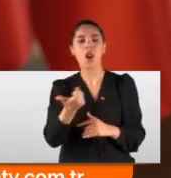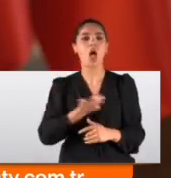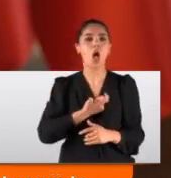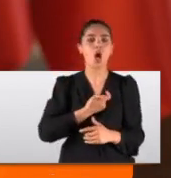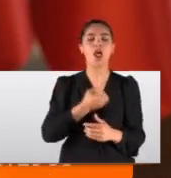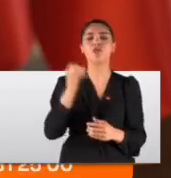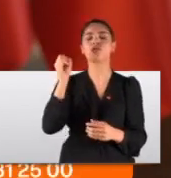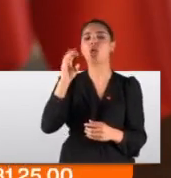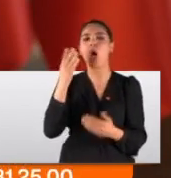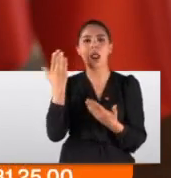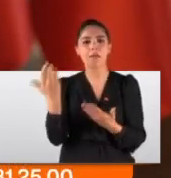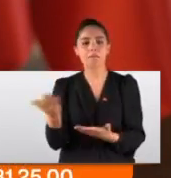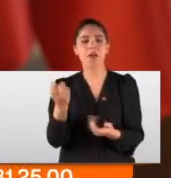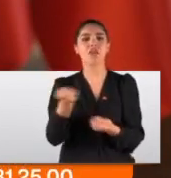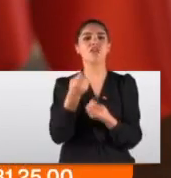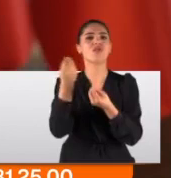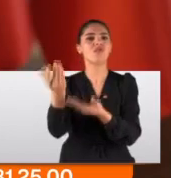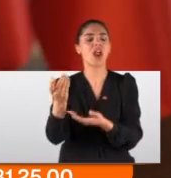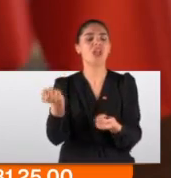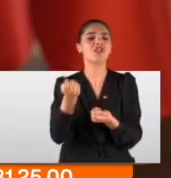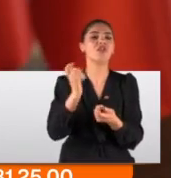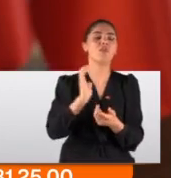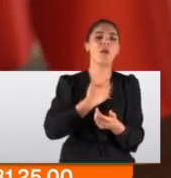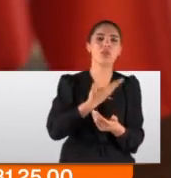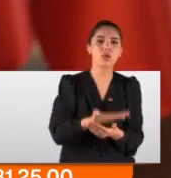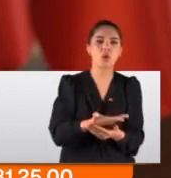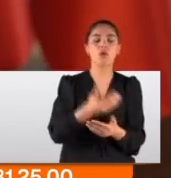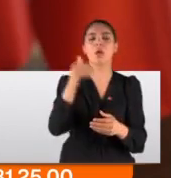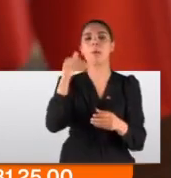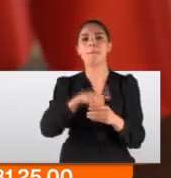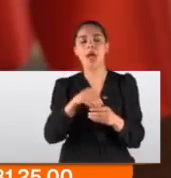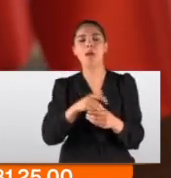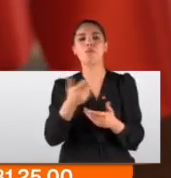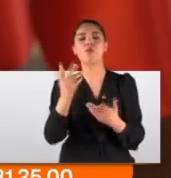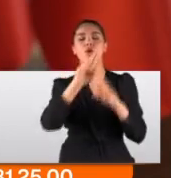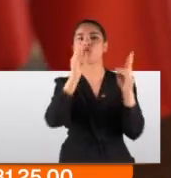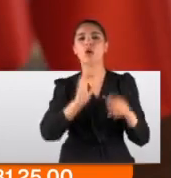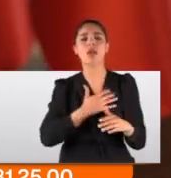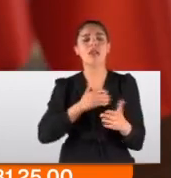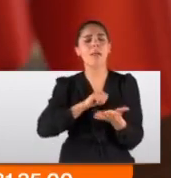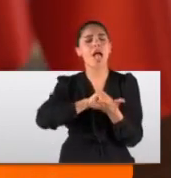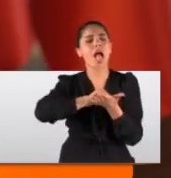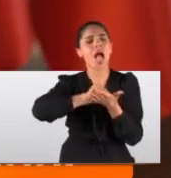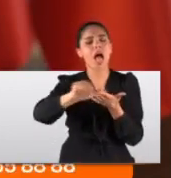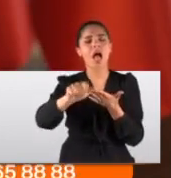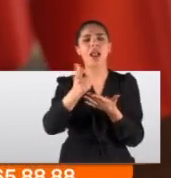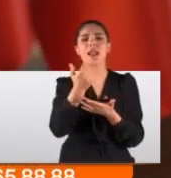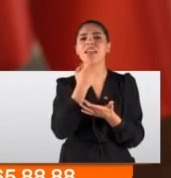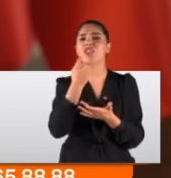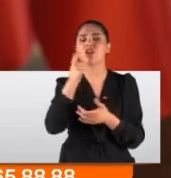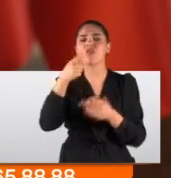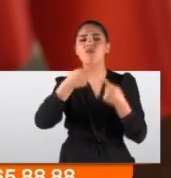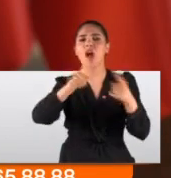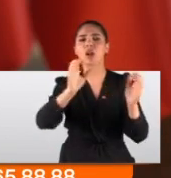ve hocasıyla, işvereni ve işçisiyle, memuru ve esnafıyla, velhasıl her yaştan,